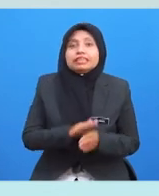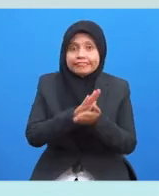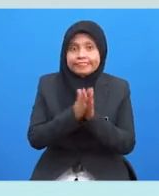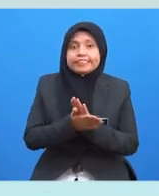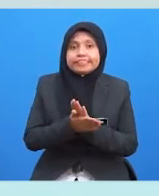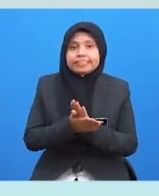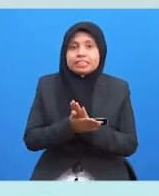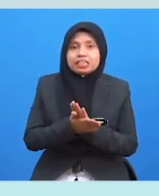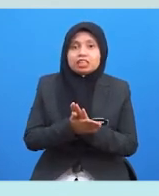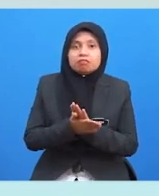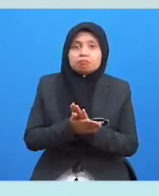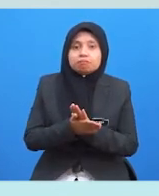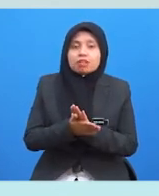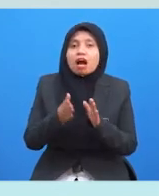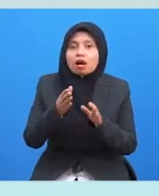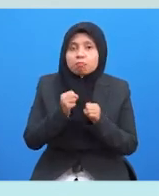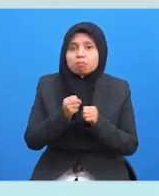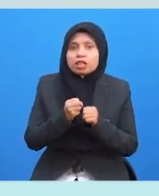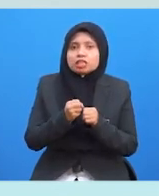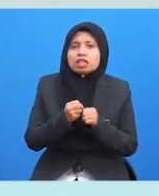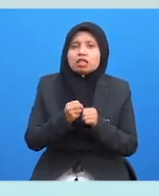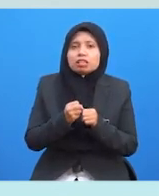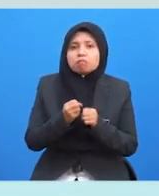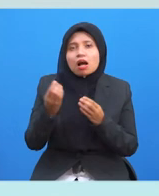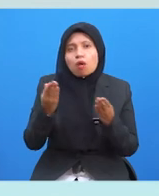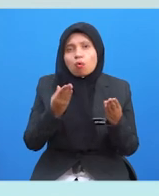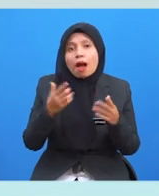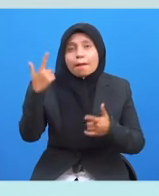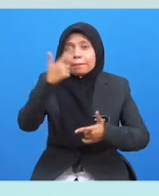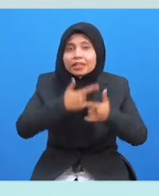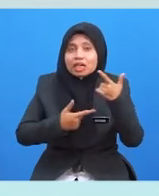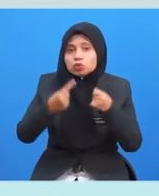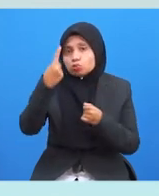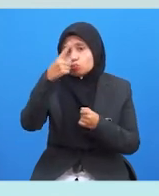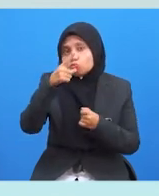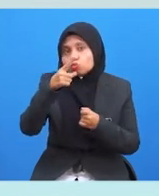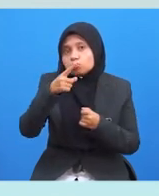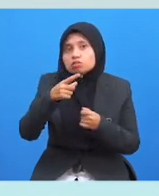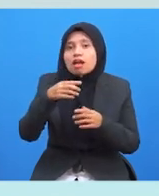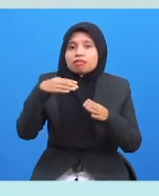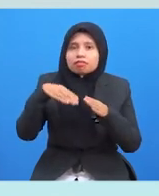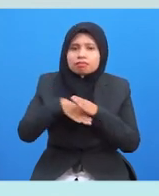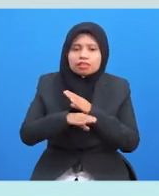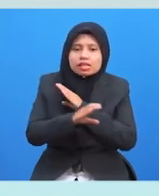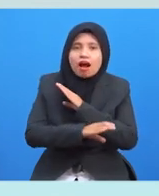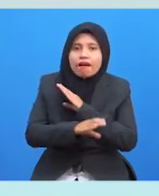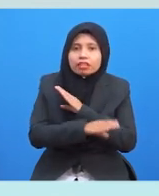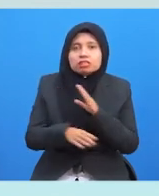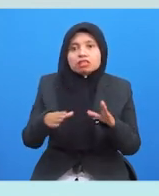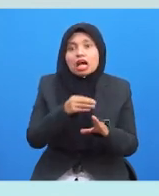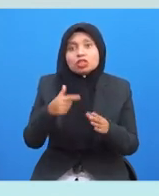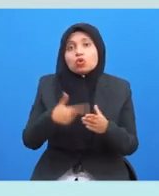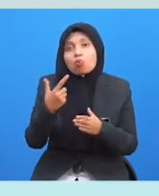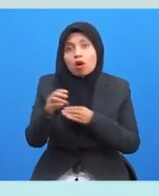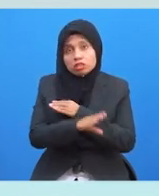Jadi, hal ini dapat menarik minat para pelancong dari dalam negara dan